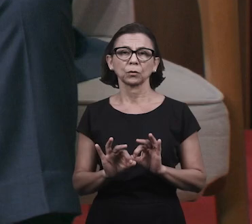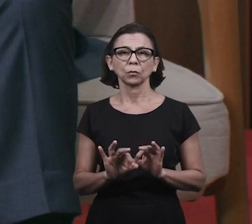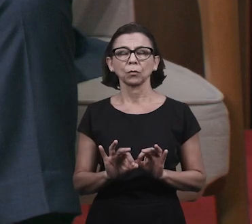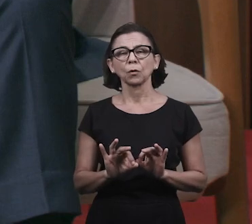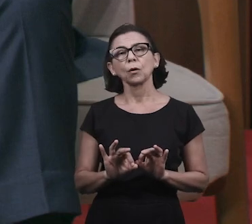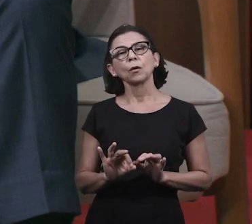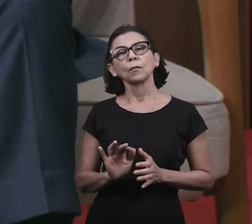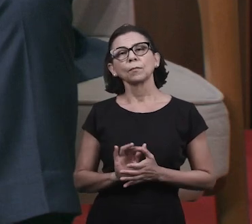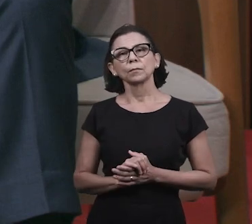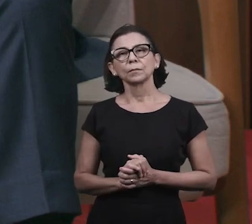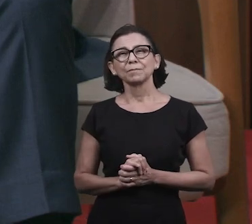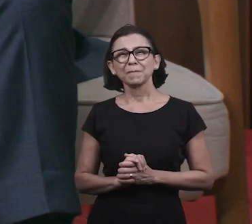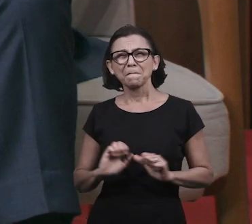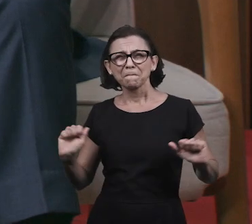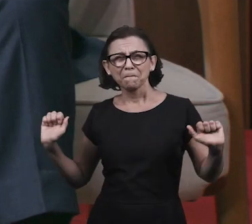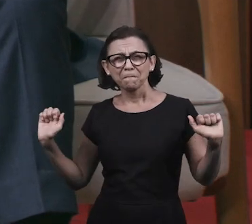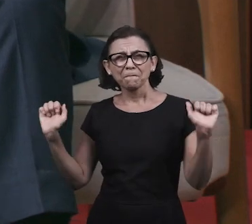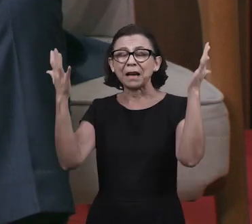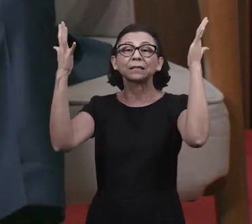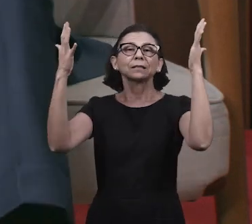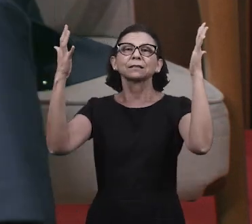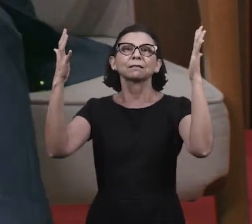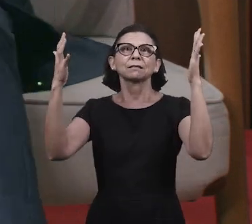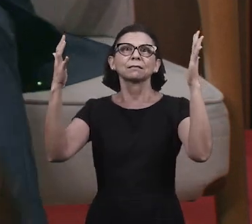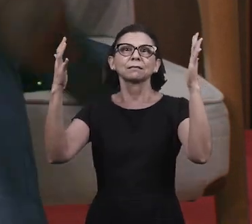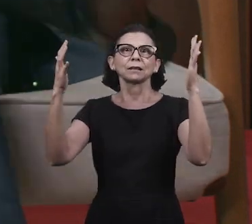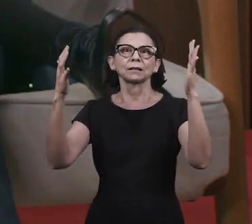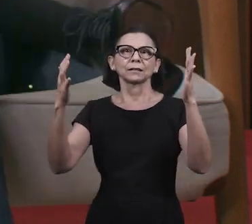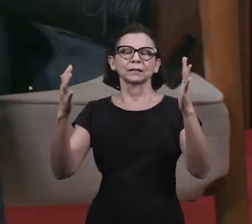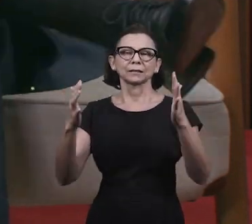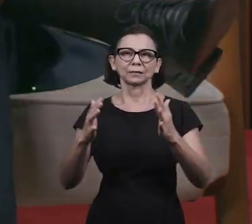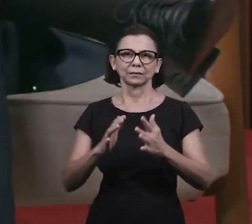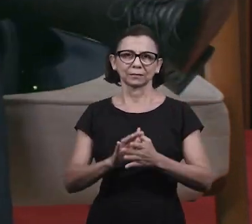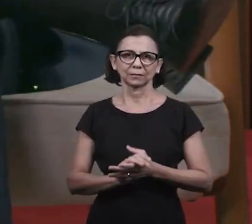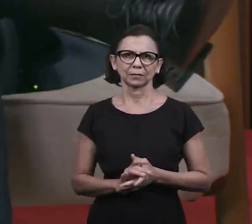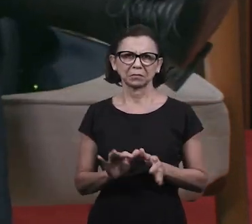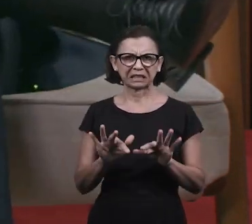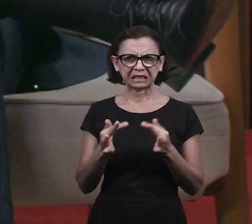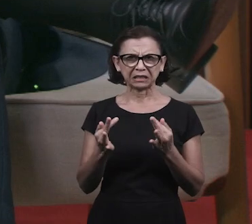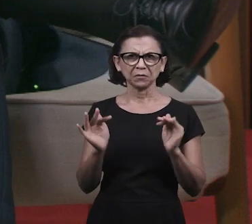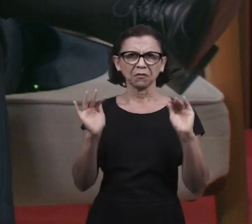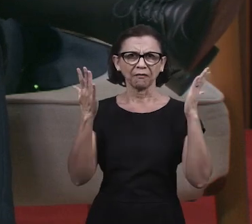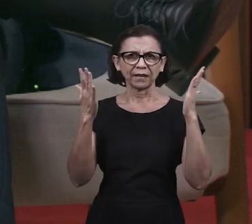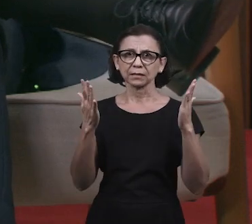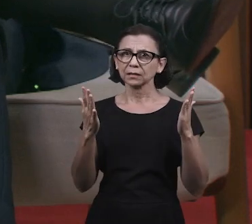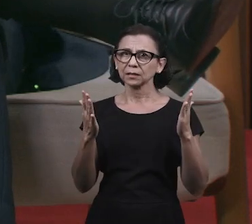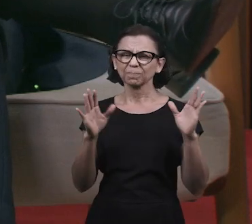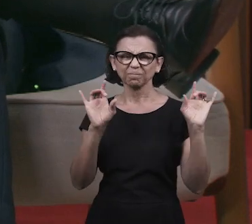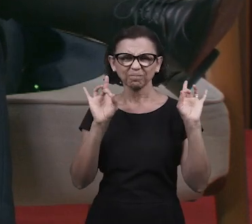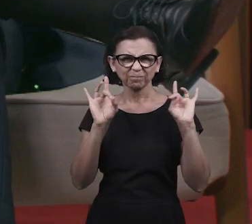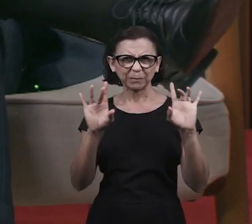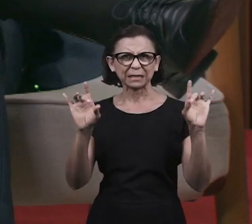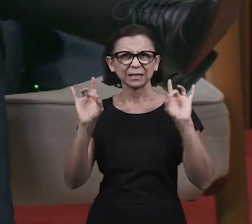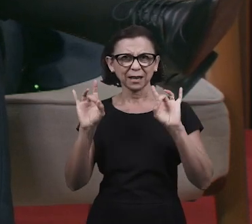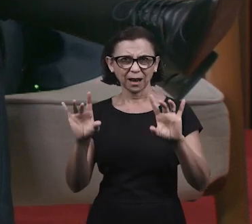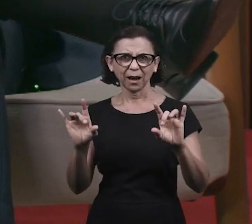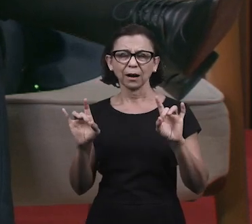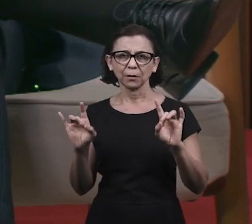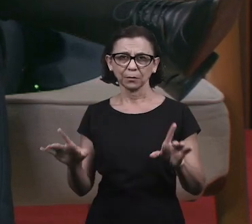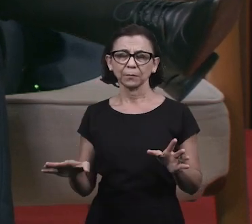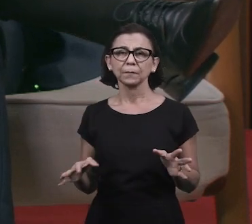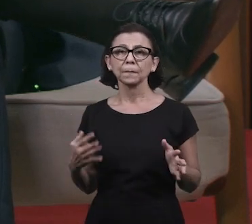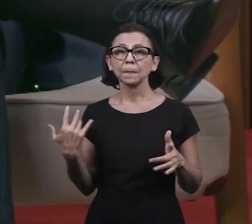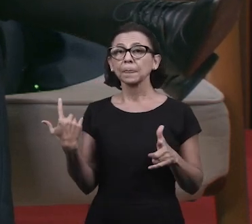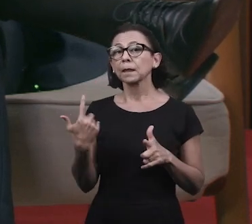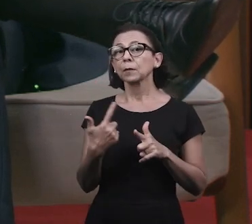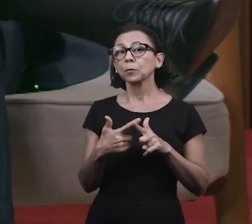une grande scène. C'était pas une scène, c'est une grande scène. Non, ça n'a pas été un événement quelconque, une